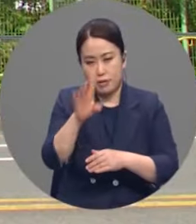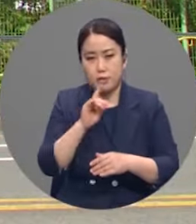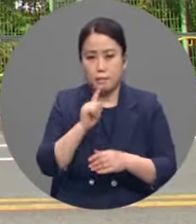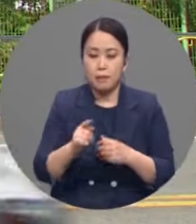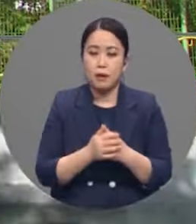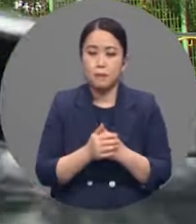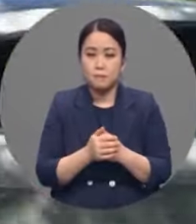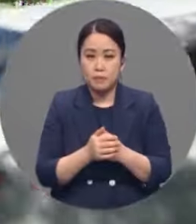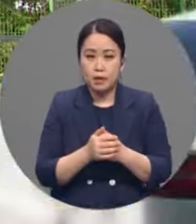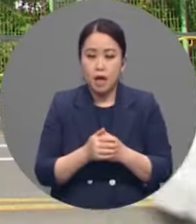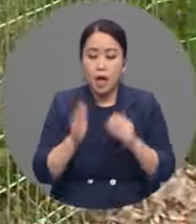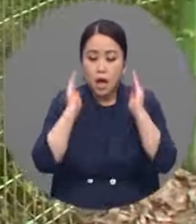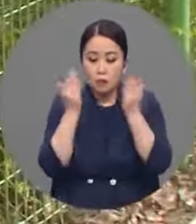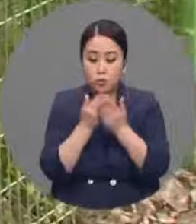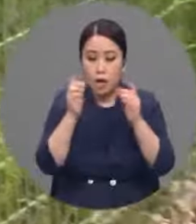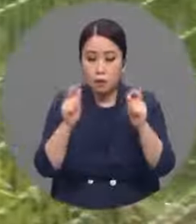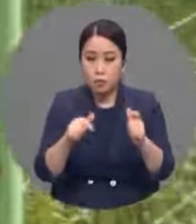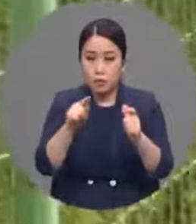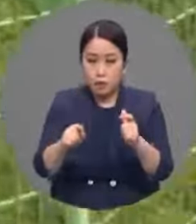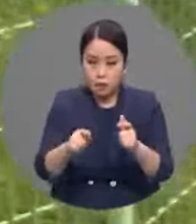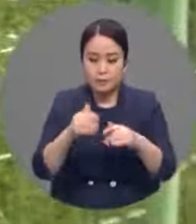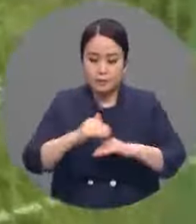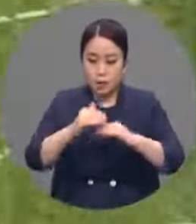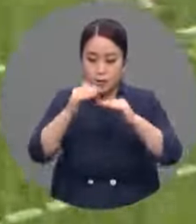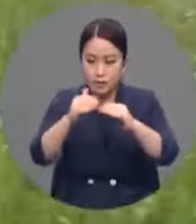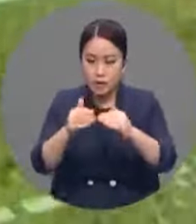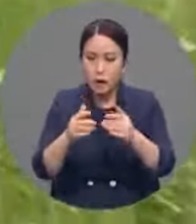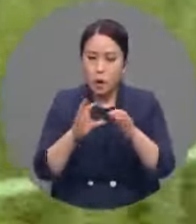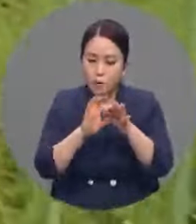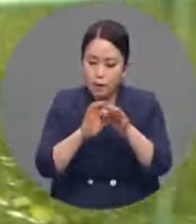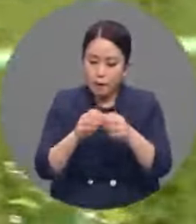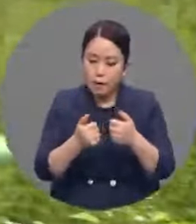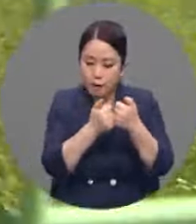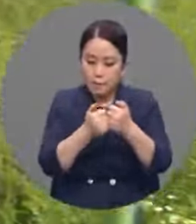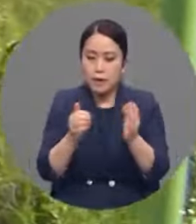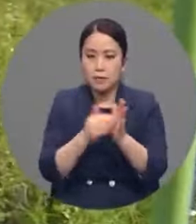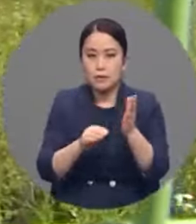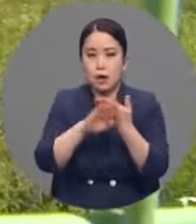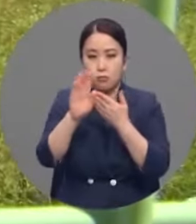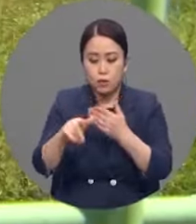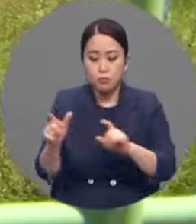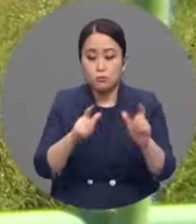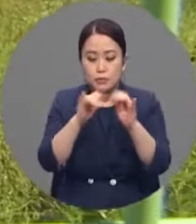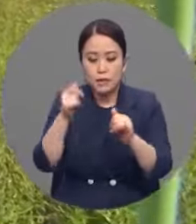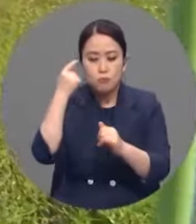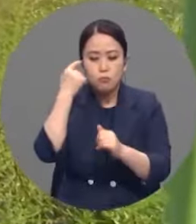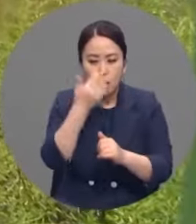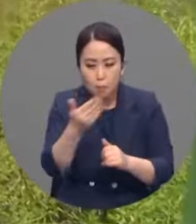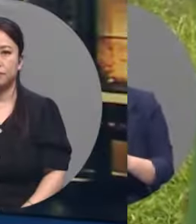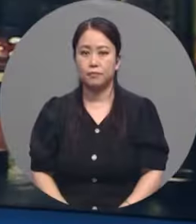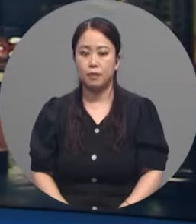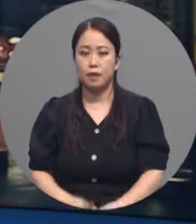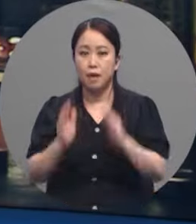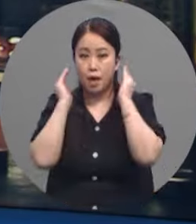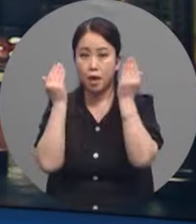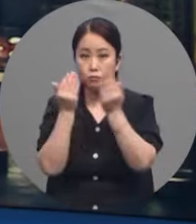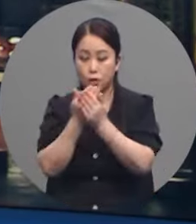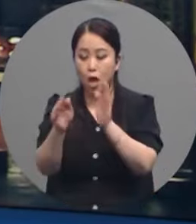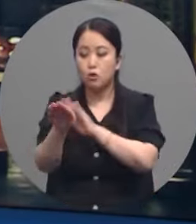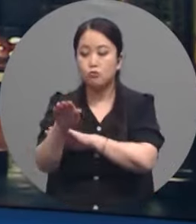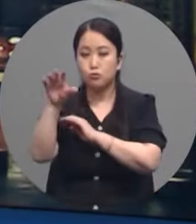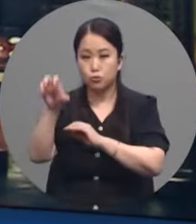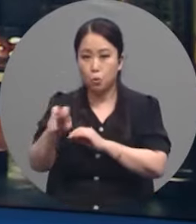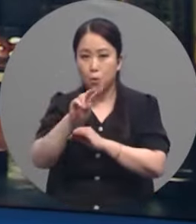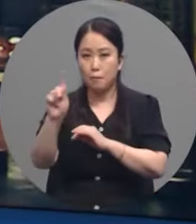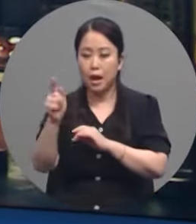관련 부서 협의 등을 거친 뒤 주민 의견 청취에 나설 계획이라 밝혔습니다. MBC 뉴스 현주호입니다. 해운대 우동